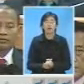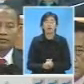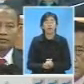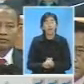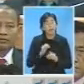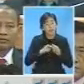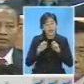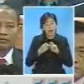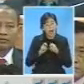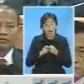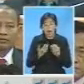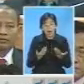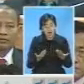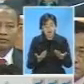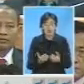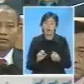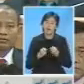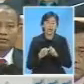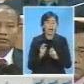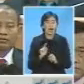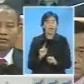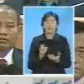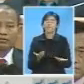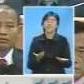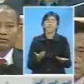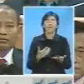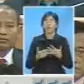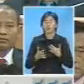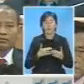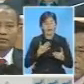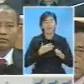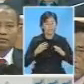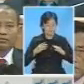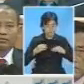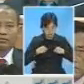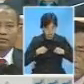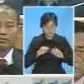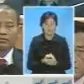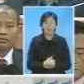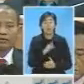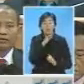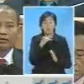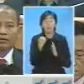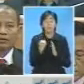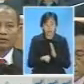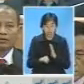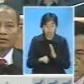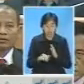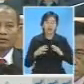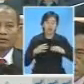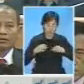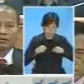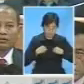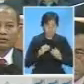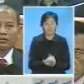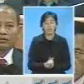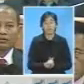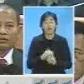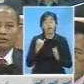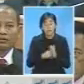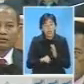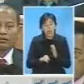ไปนี้ไม่ว่าจะมีผลร้ายแรงสักเพียงใดครับผมน้อมรับถ้าผิดครับอย่าเพียงแค่ให้